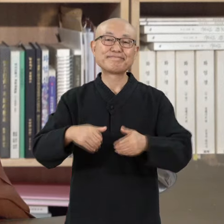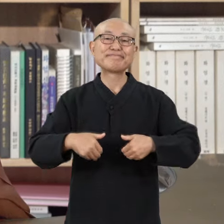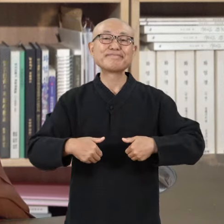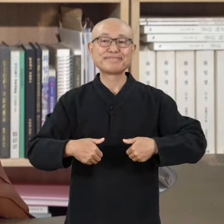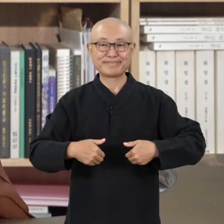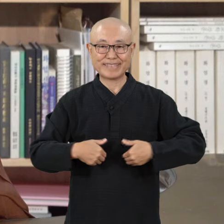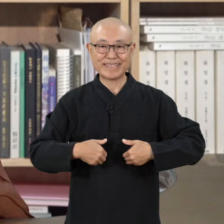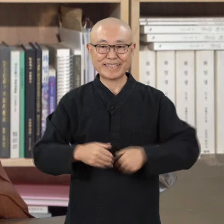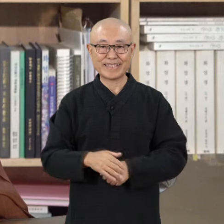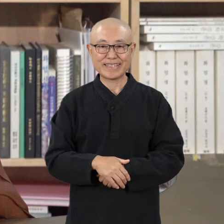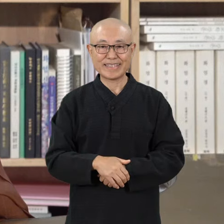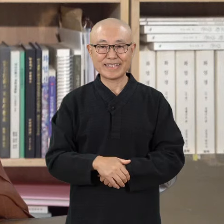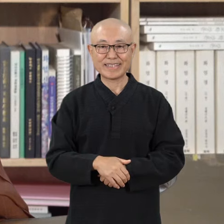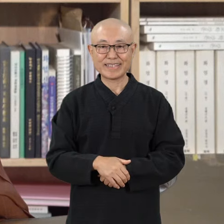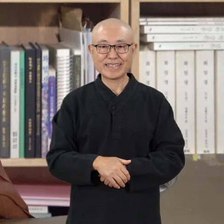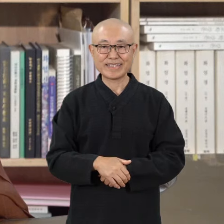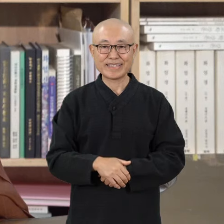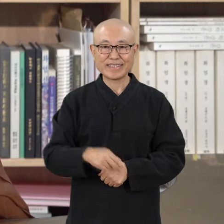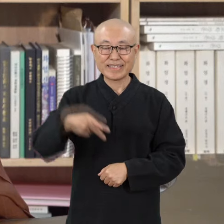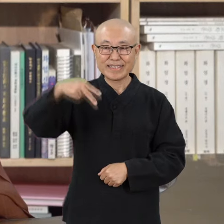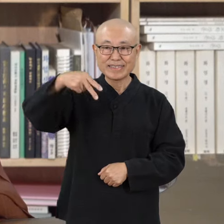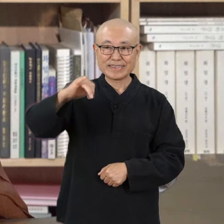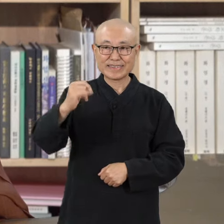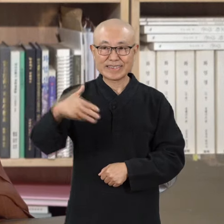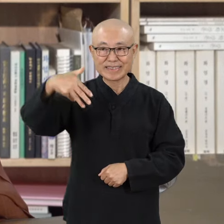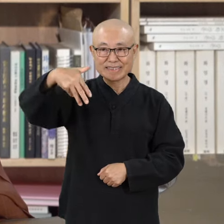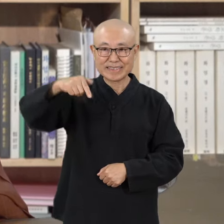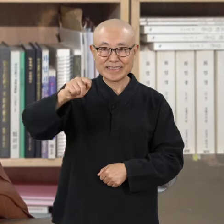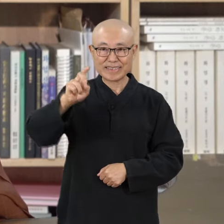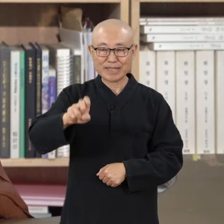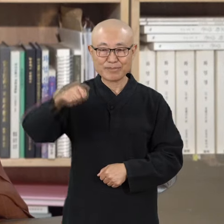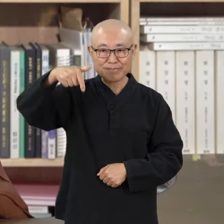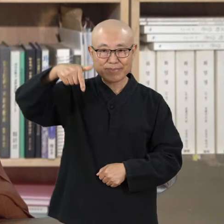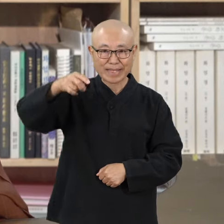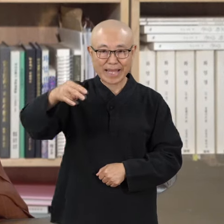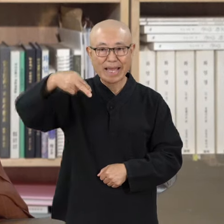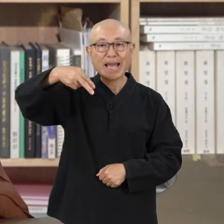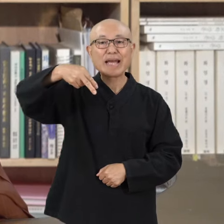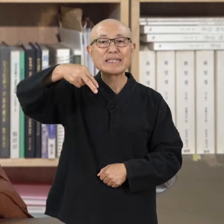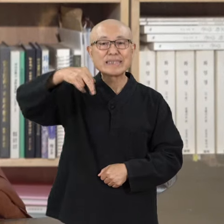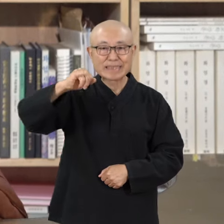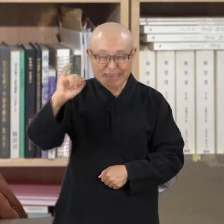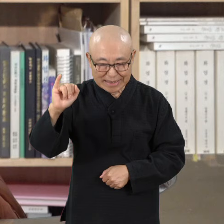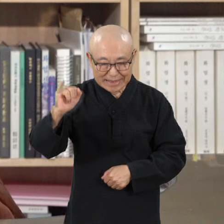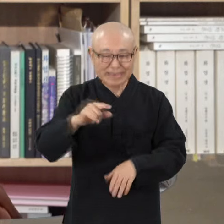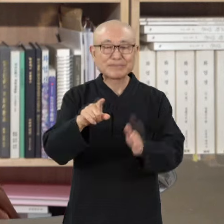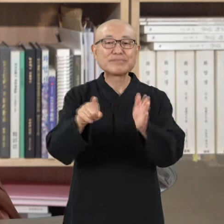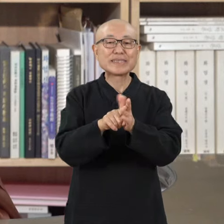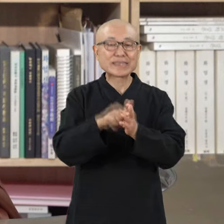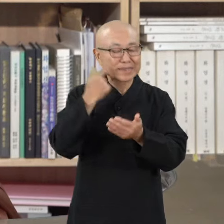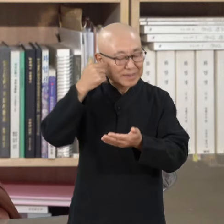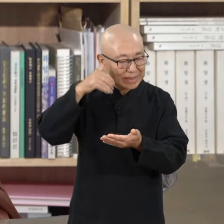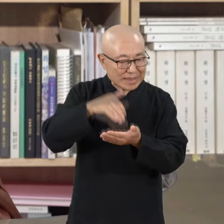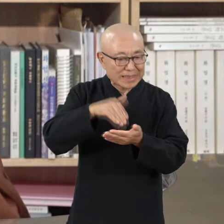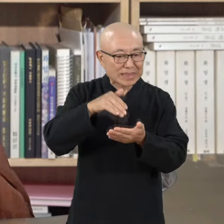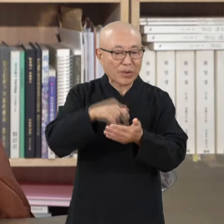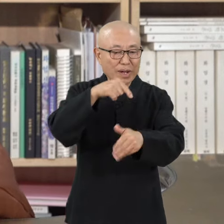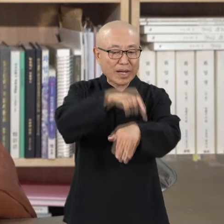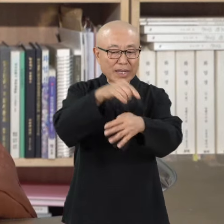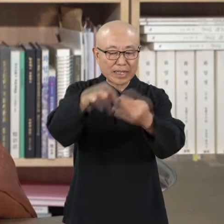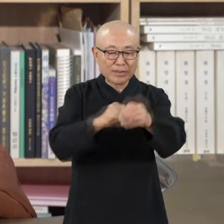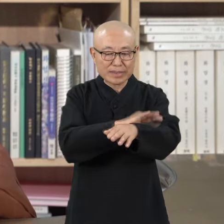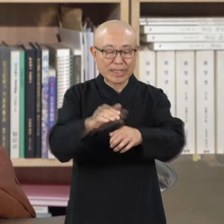신참개시, 믿고, 니우치고, 계율을 갖고 그리고 남에게